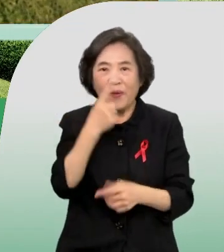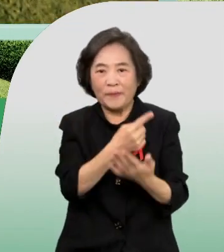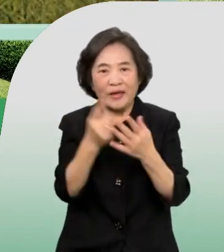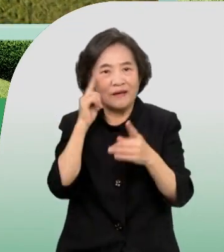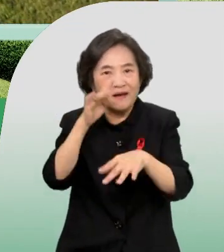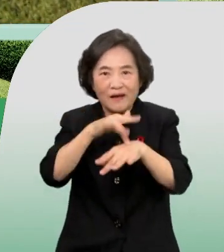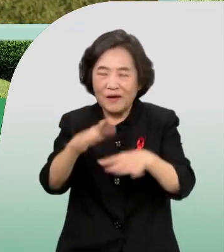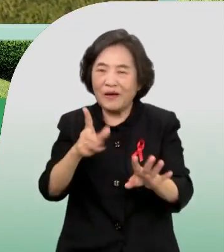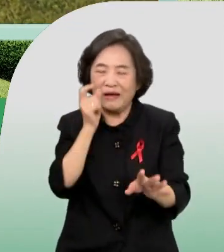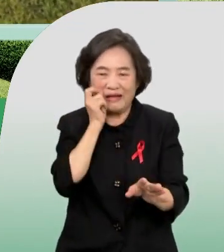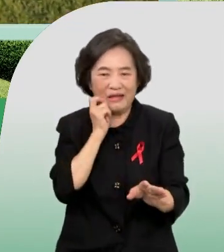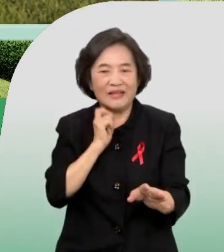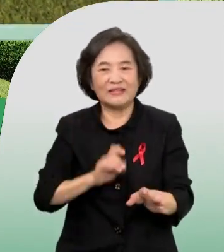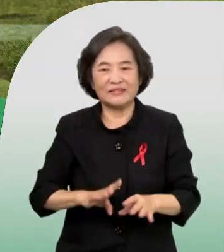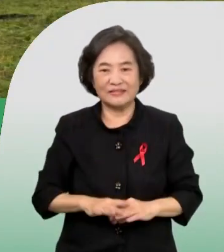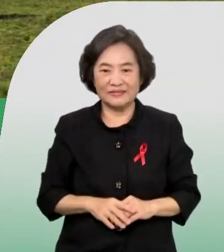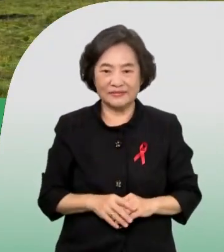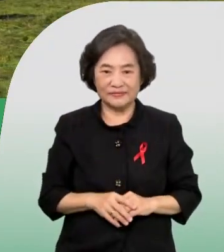映的体验不同。